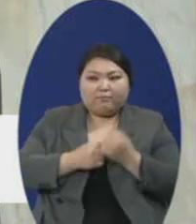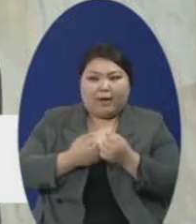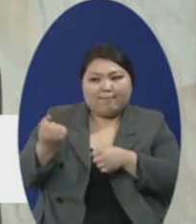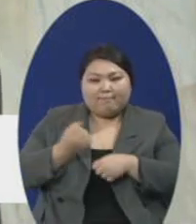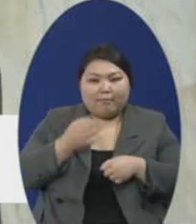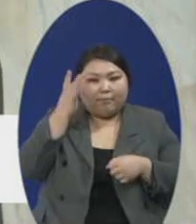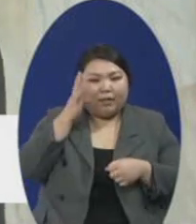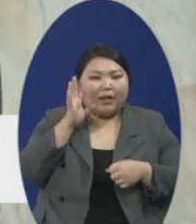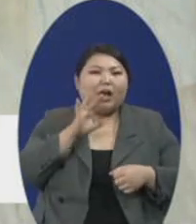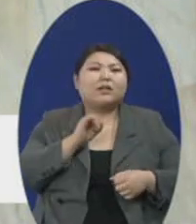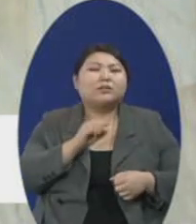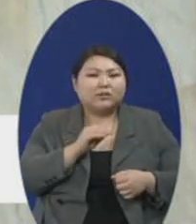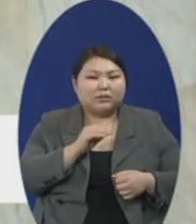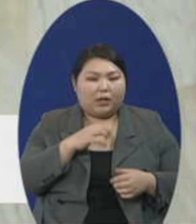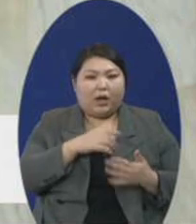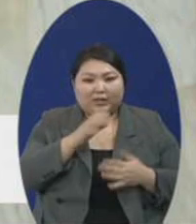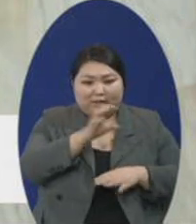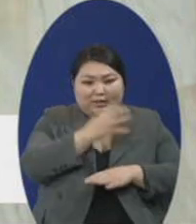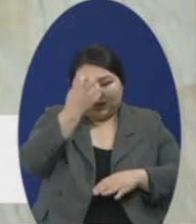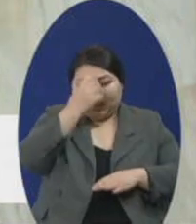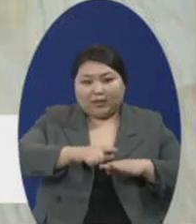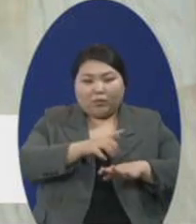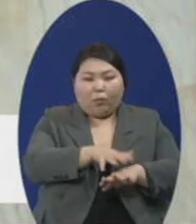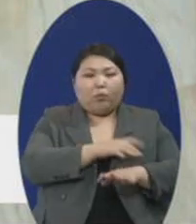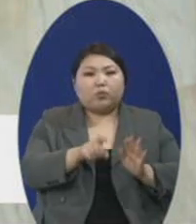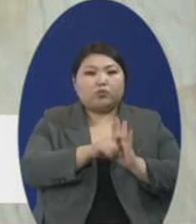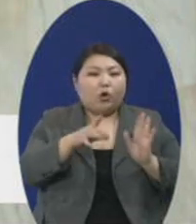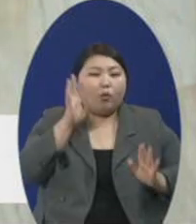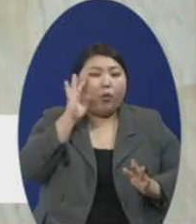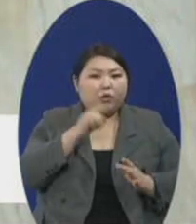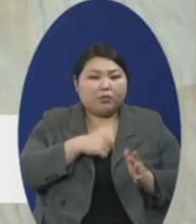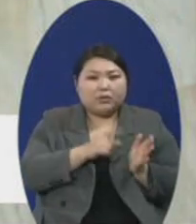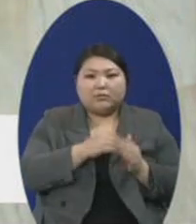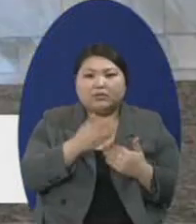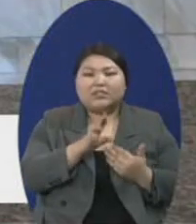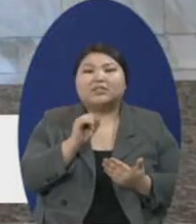авахар болсон байна? Засгийн газрын урд хугацааны бодлого дээр энийг яаж